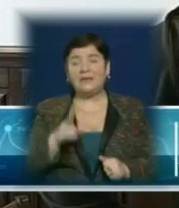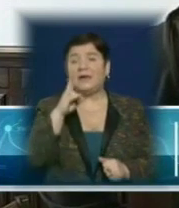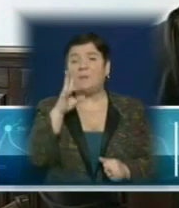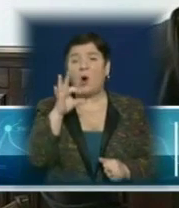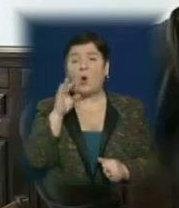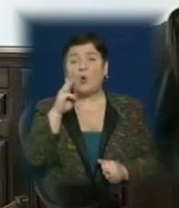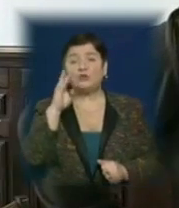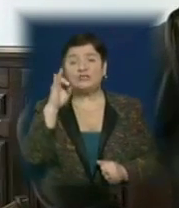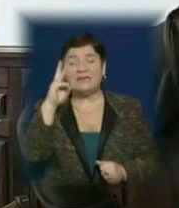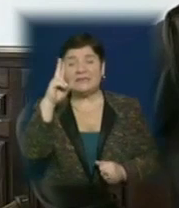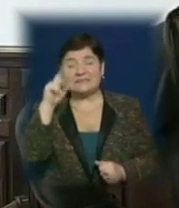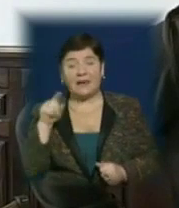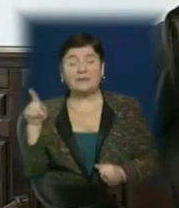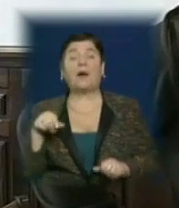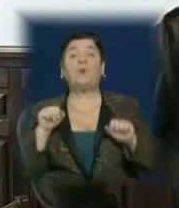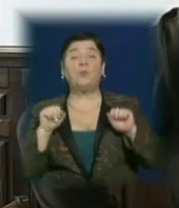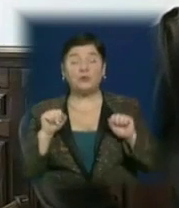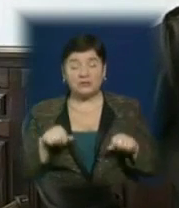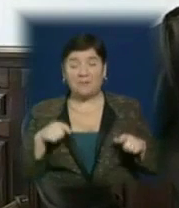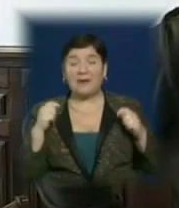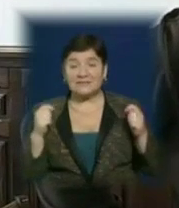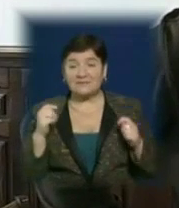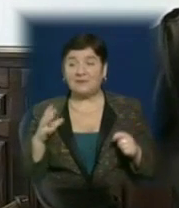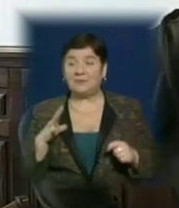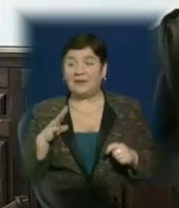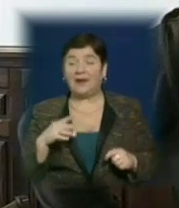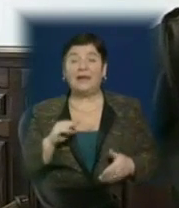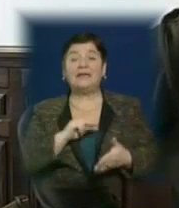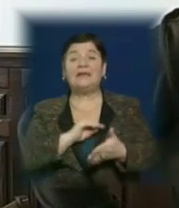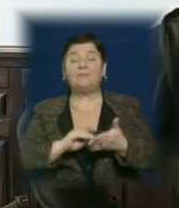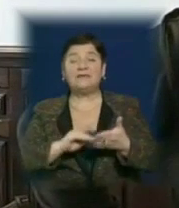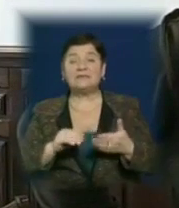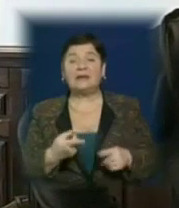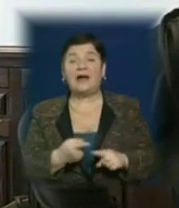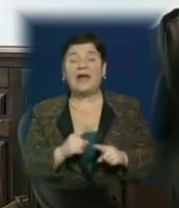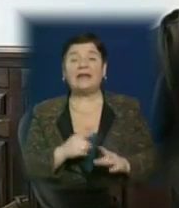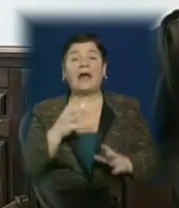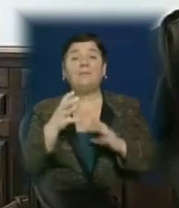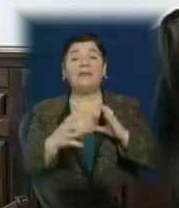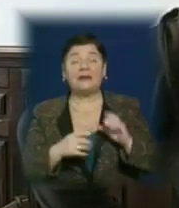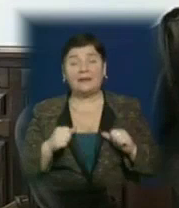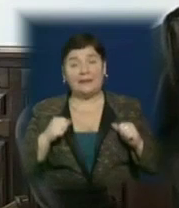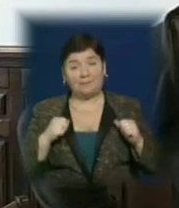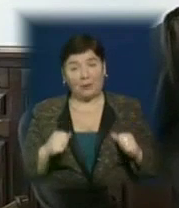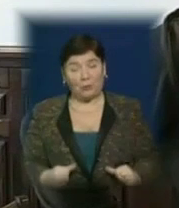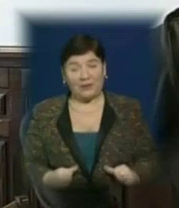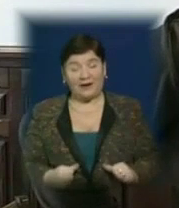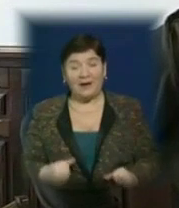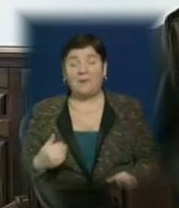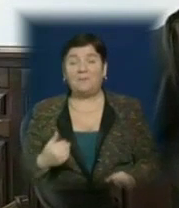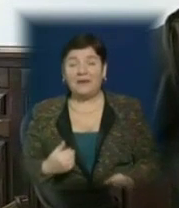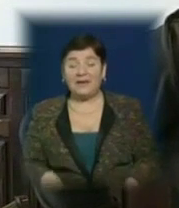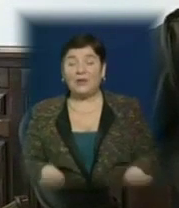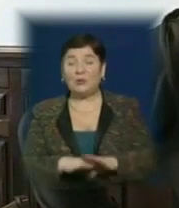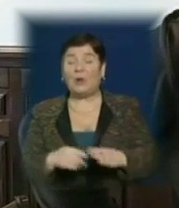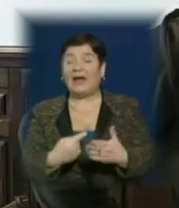на стіні, тому що там можна було праздновати Рождество, було написано, що це праздник міра і покою. Слава Богу, що ми дожили до